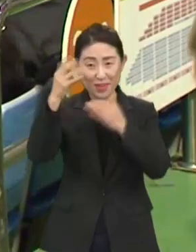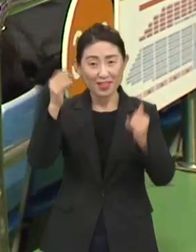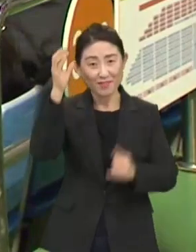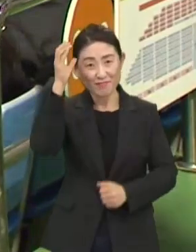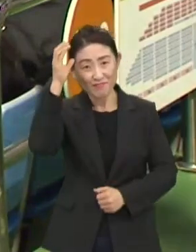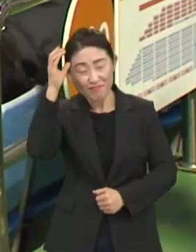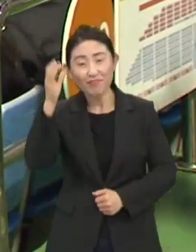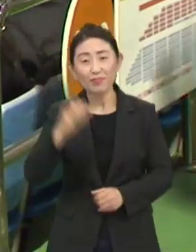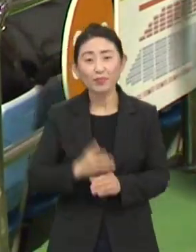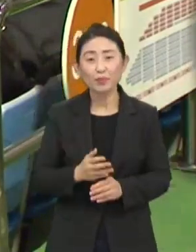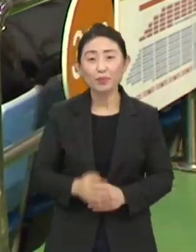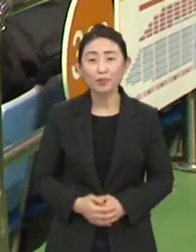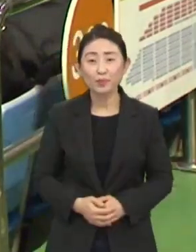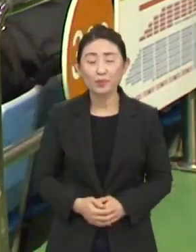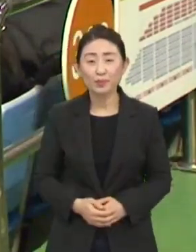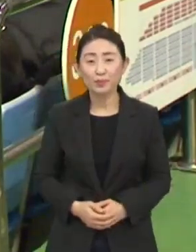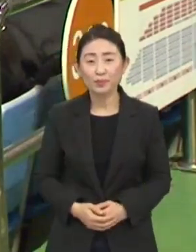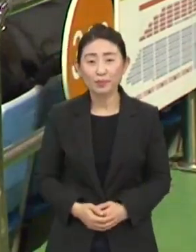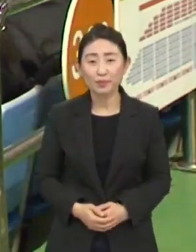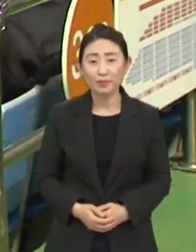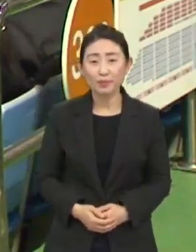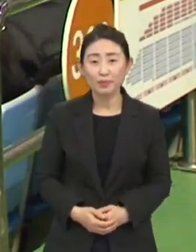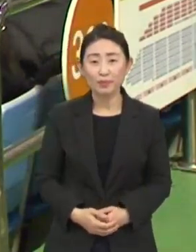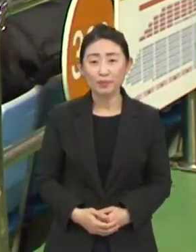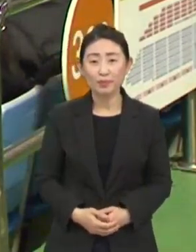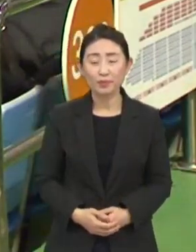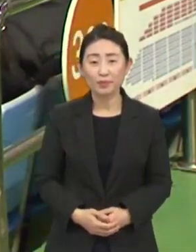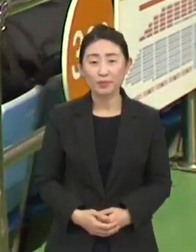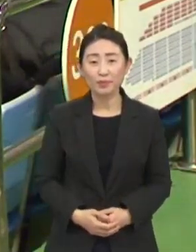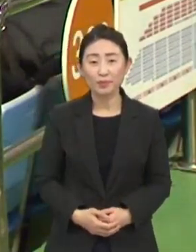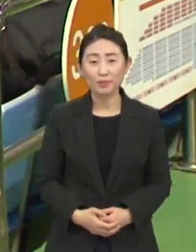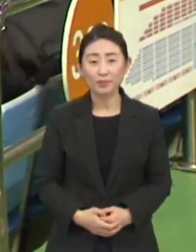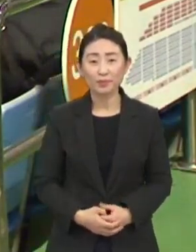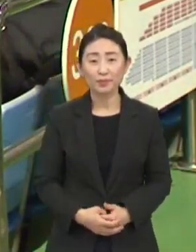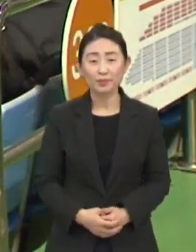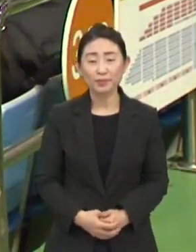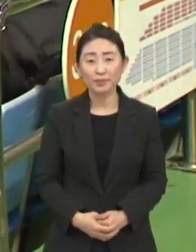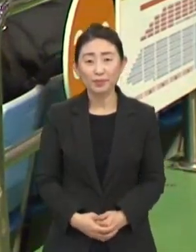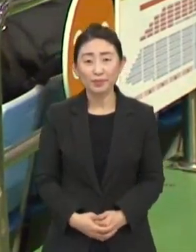관심이 모입니다. 지금까지 대전 한화생명 이글스파크에서 TJB 조형준입니다.